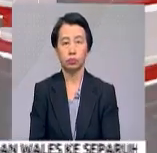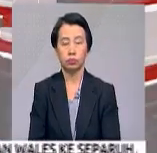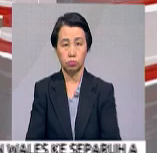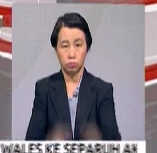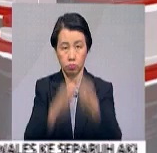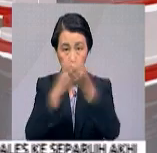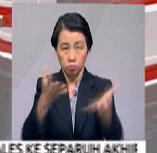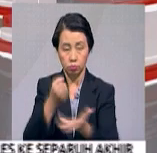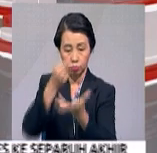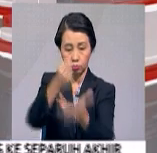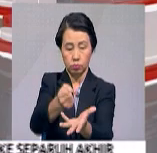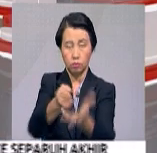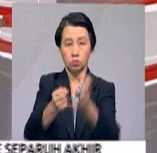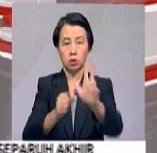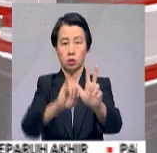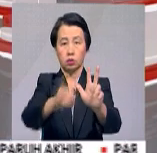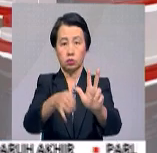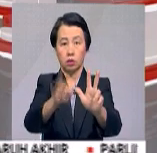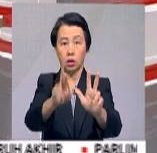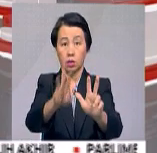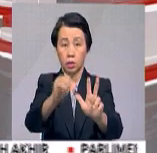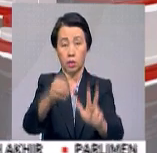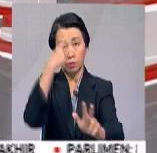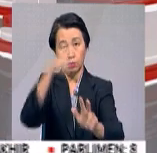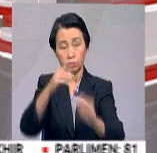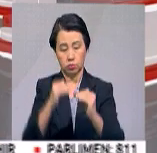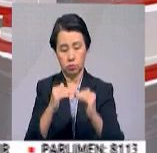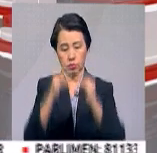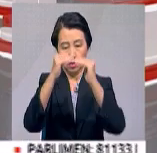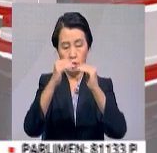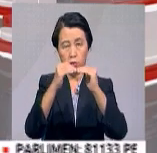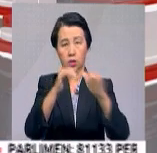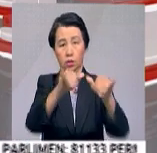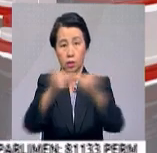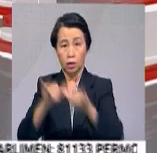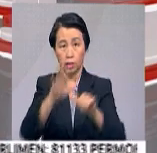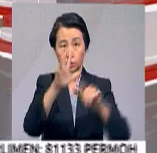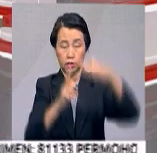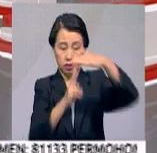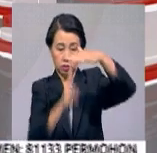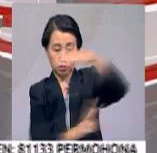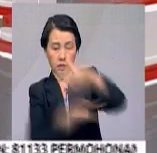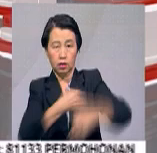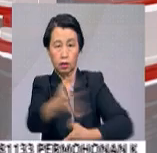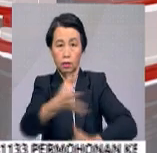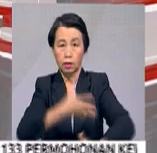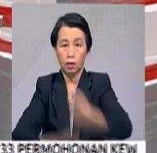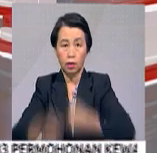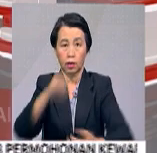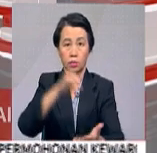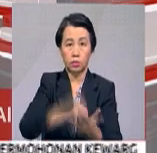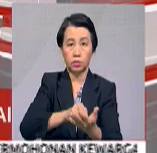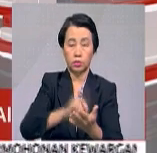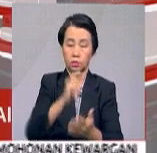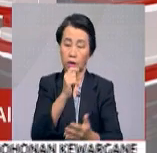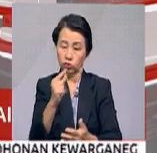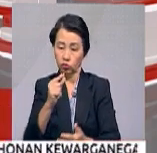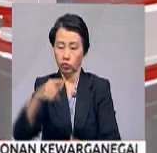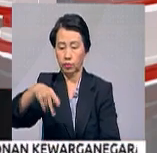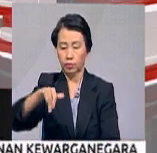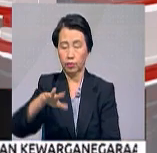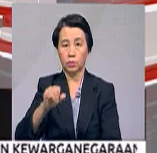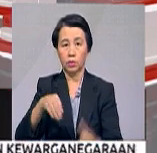Pengumuman peruntukan RM3 juta untuk menaik taraf 3 jeti nelayan di Parlimen Tanjung Piai dibuat dalam